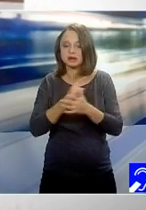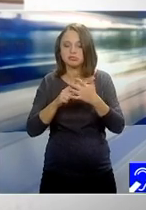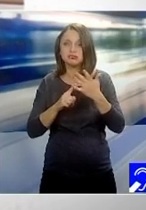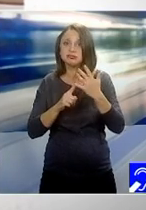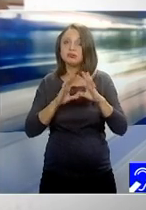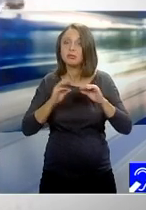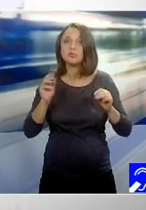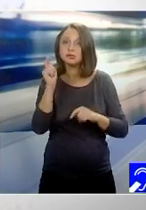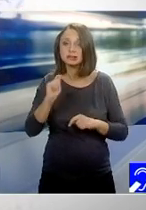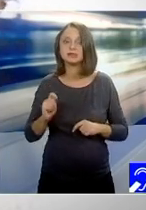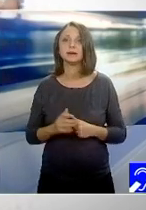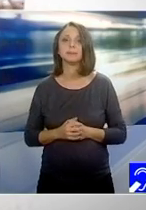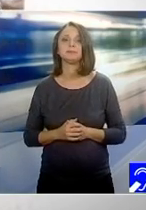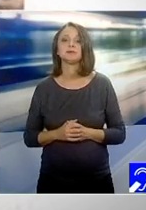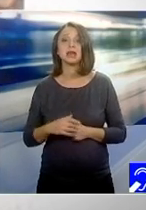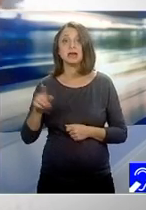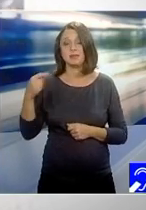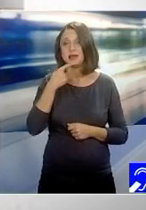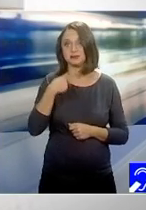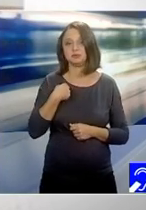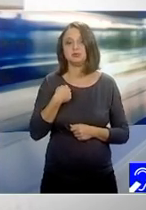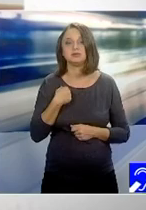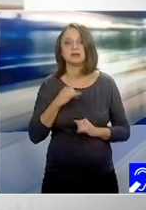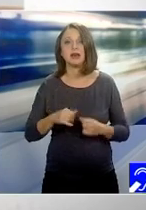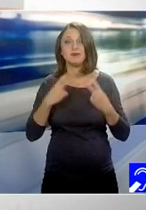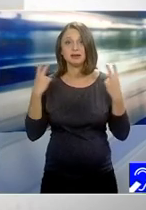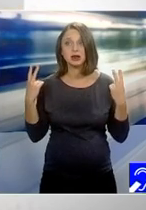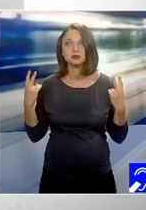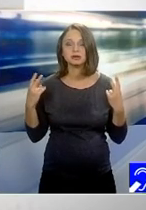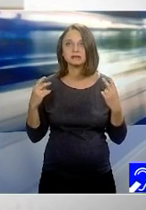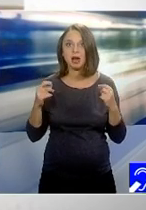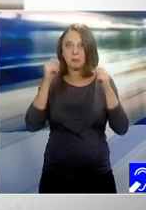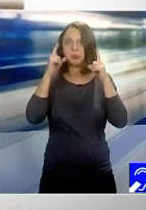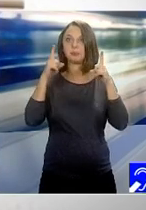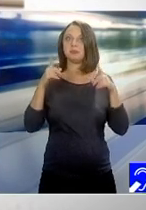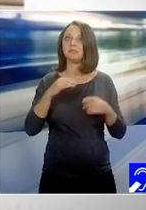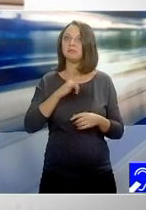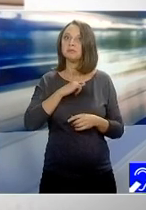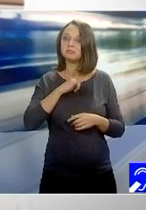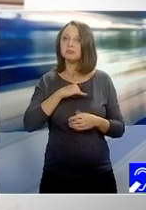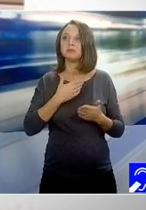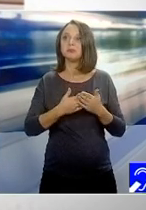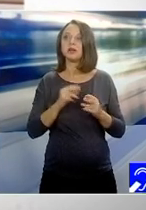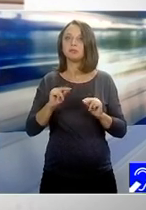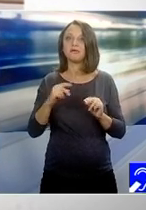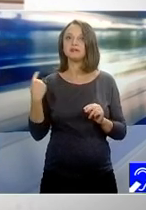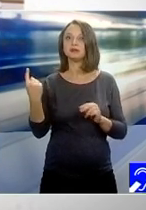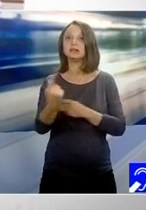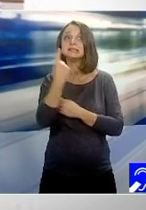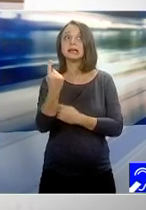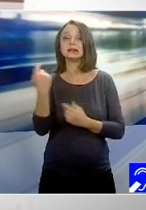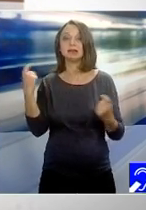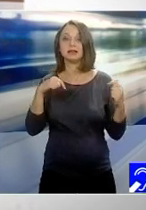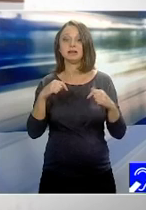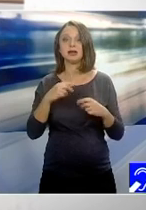mi-au spus că un astfel de eveniment i-a impresionat pe dânsii foarte tare. Nu ar fi fost posibil, de